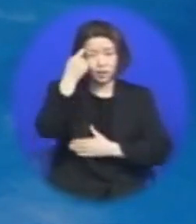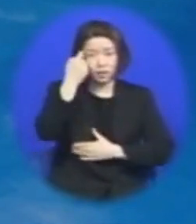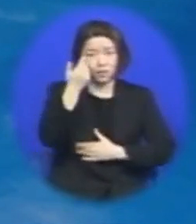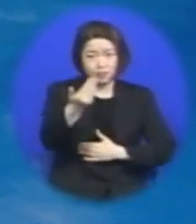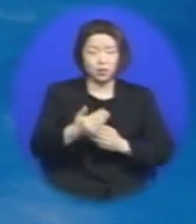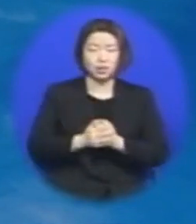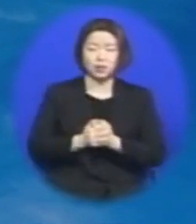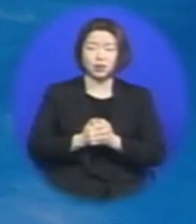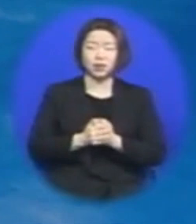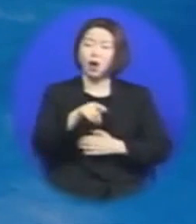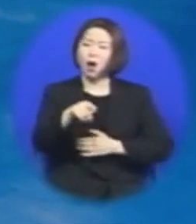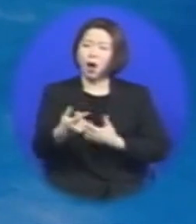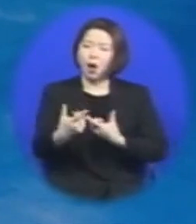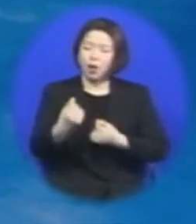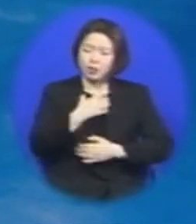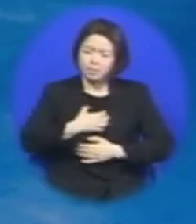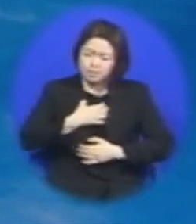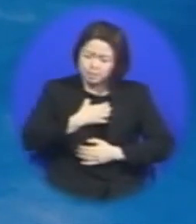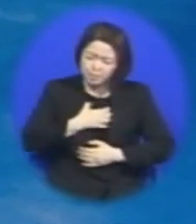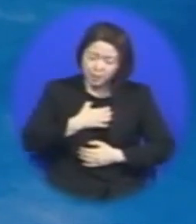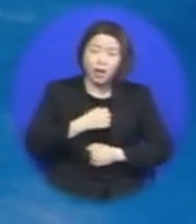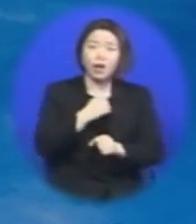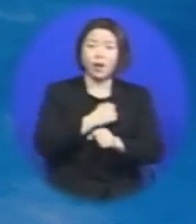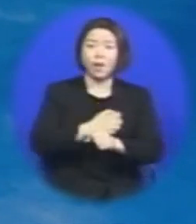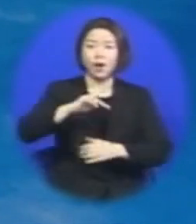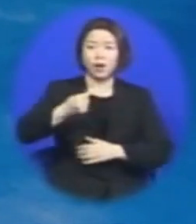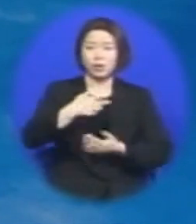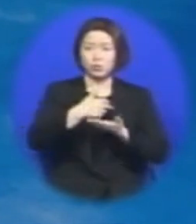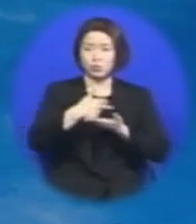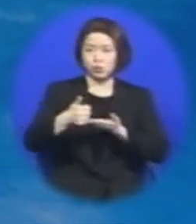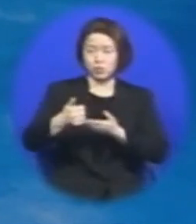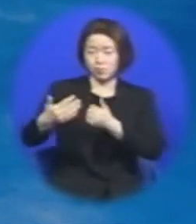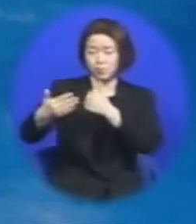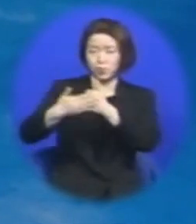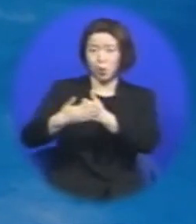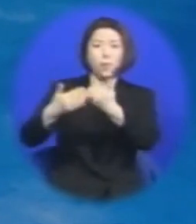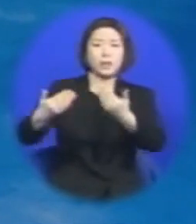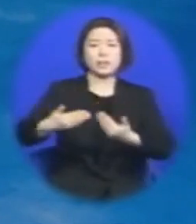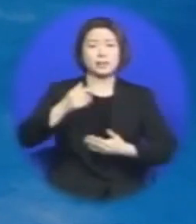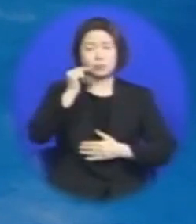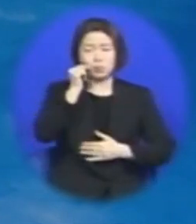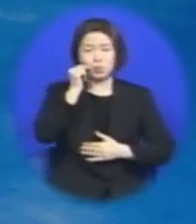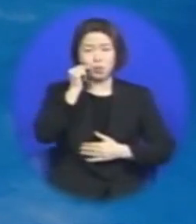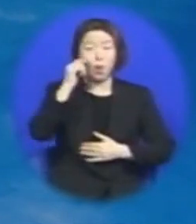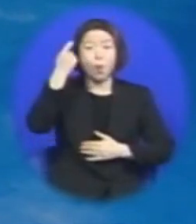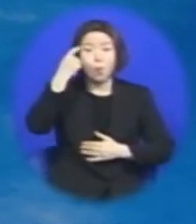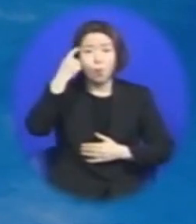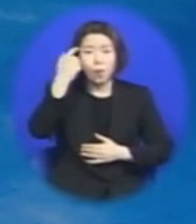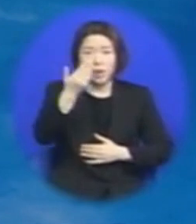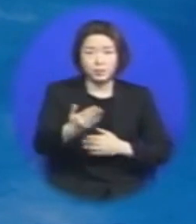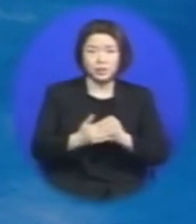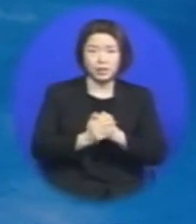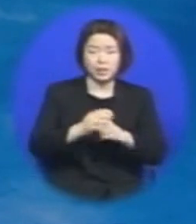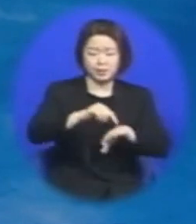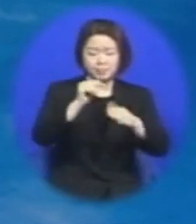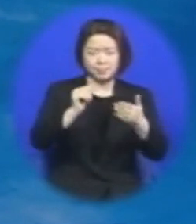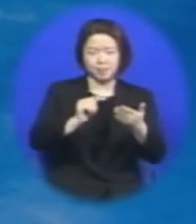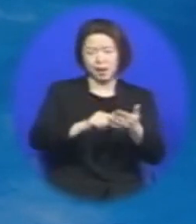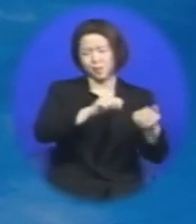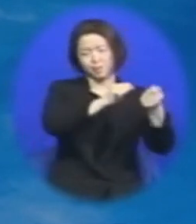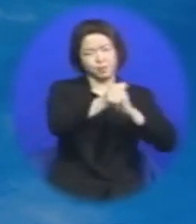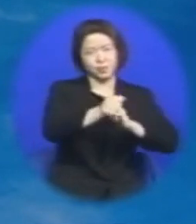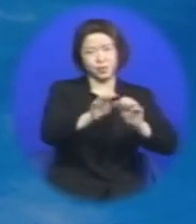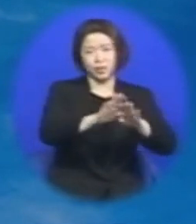죄를 괴로워하면서도 주님의 도움을 받지 못했어요 왜 그렇지요 마음을 안